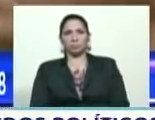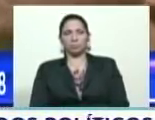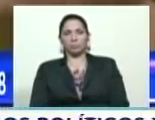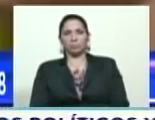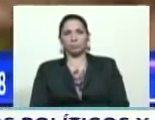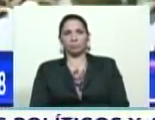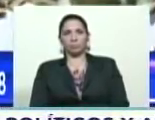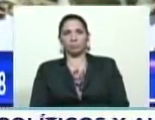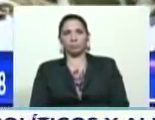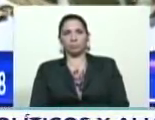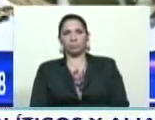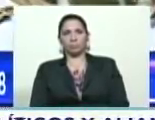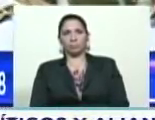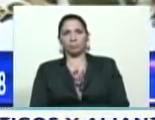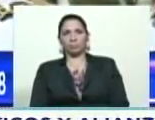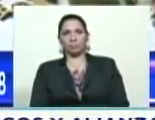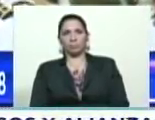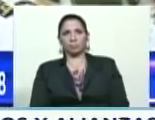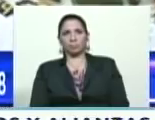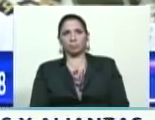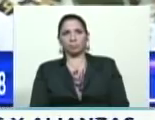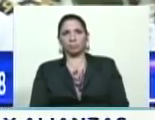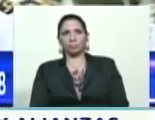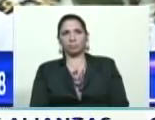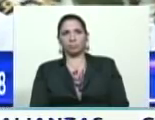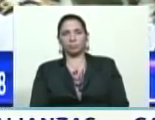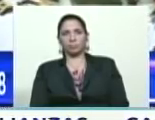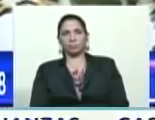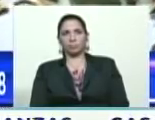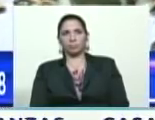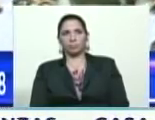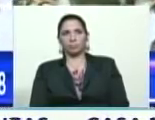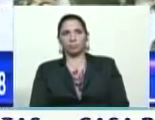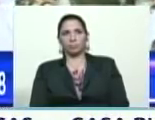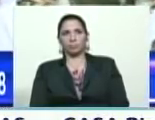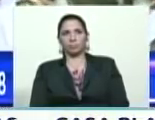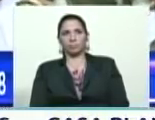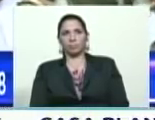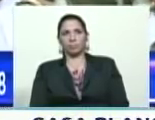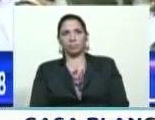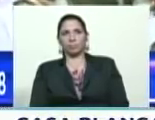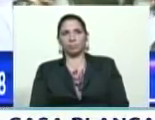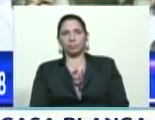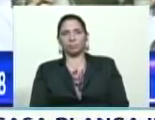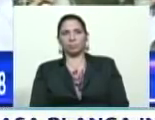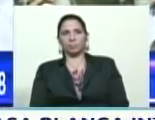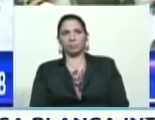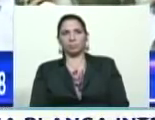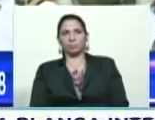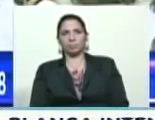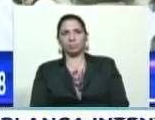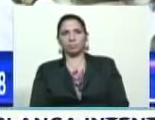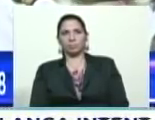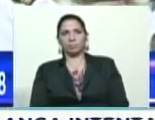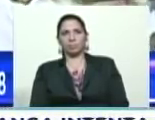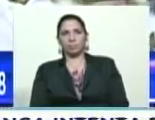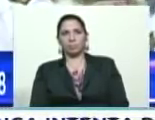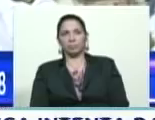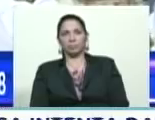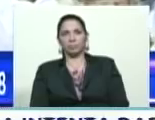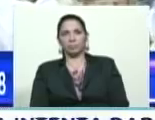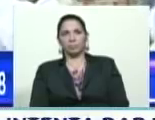командующий дальней авиацией воздушной космических сил Российской Федерации. Attention!